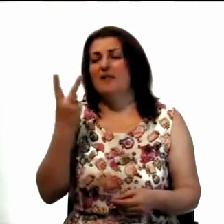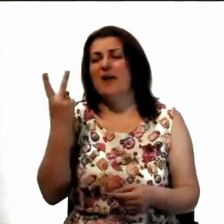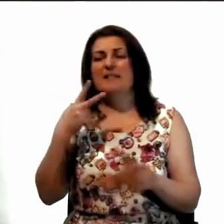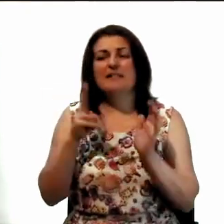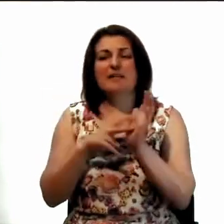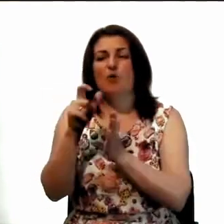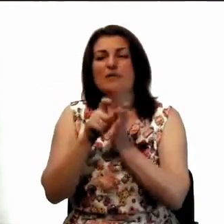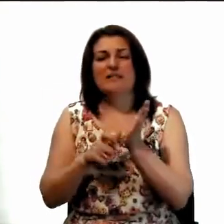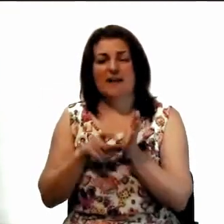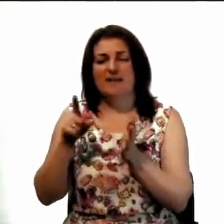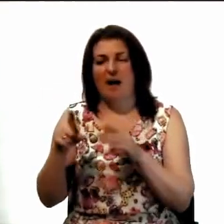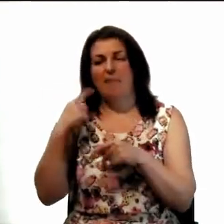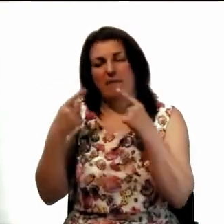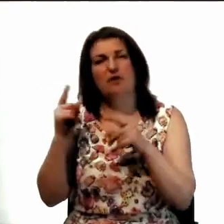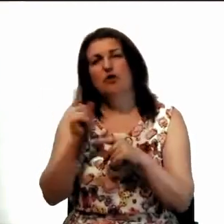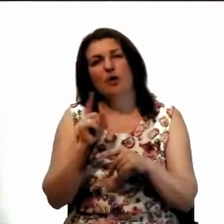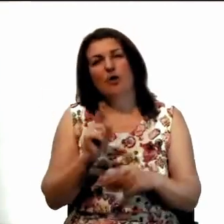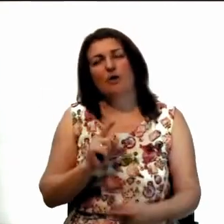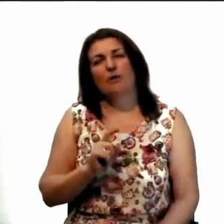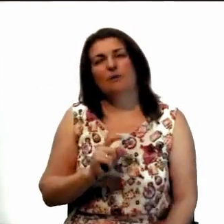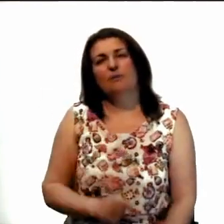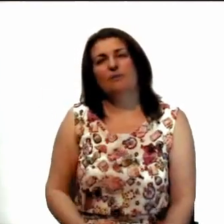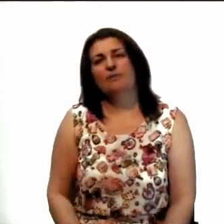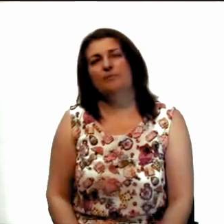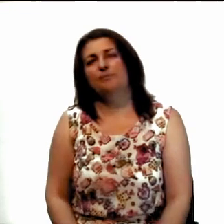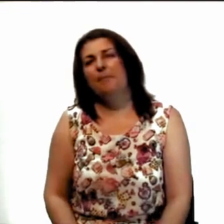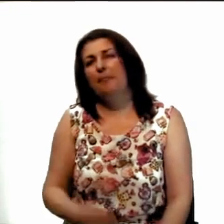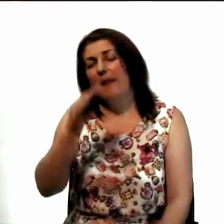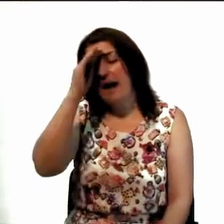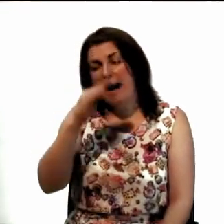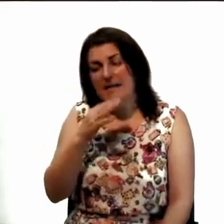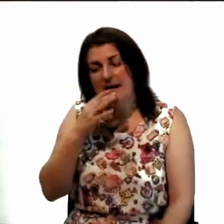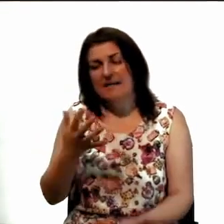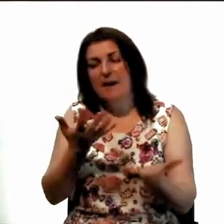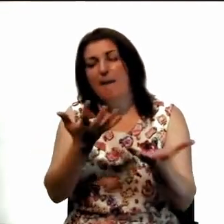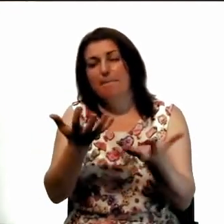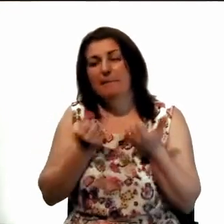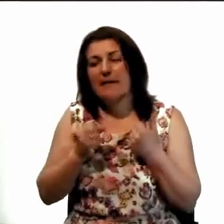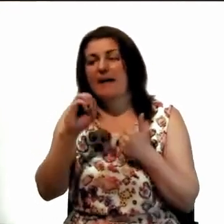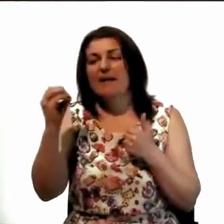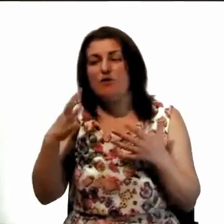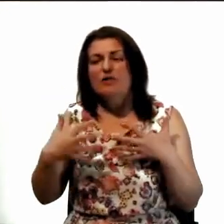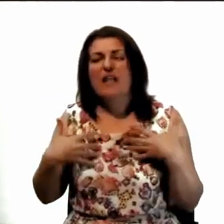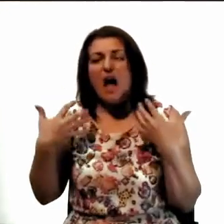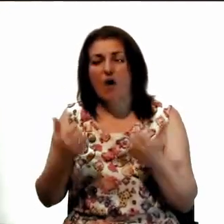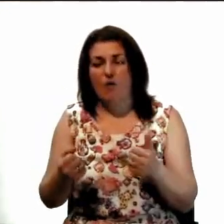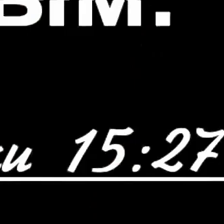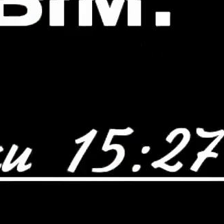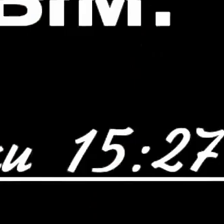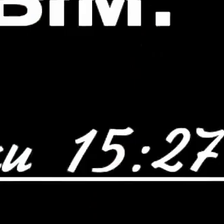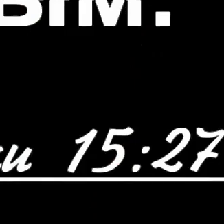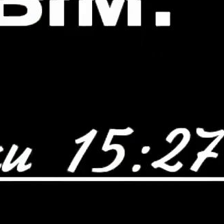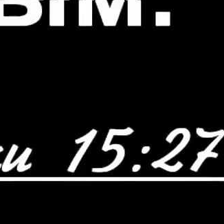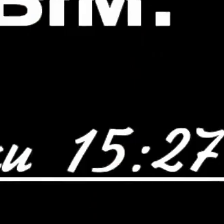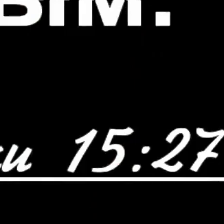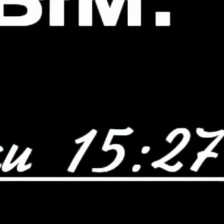27 стих, там написано, что отец принял его здоровым. Конец 27 стиха.